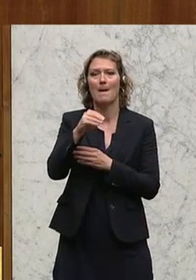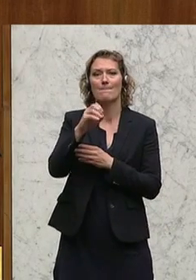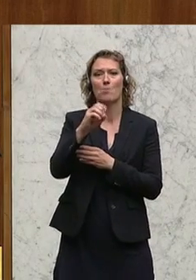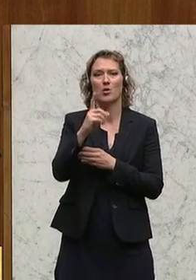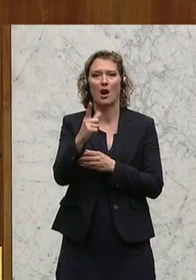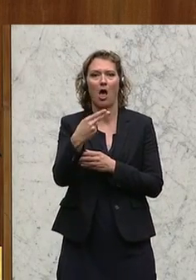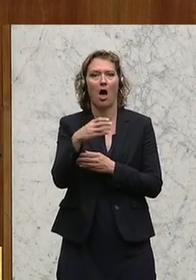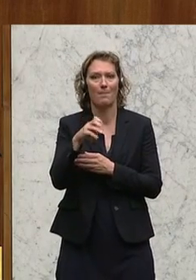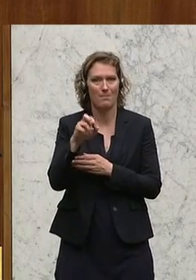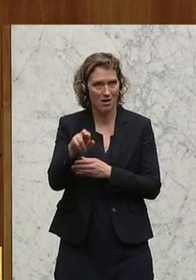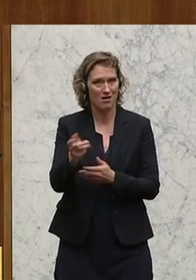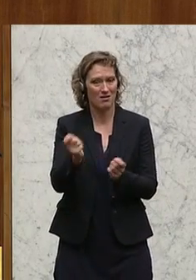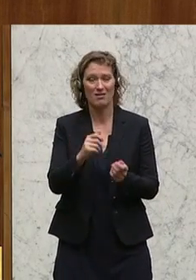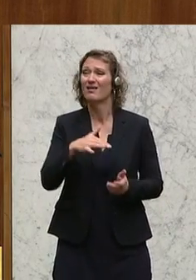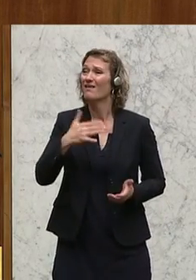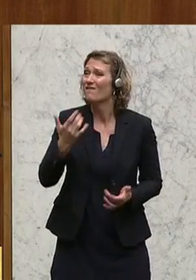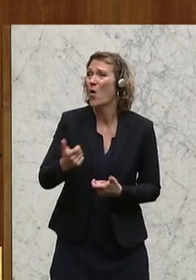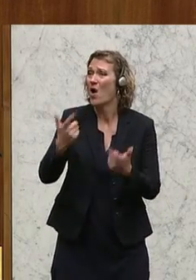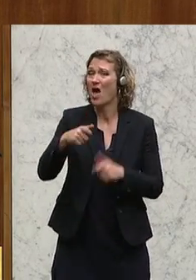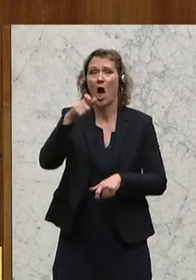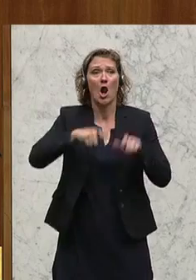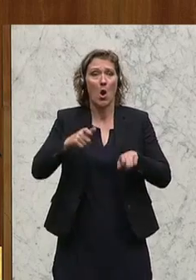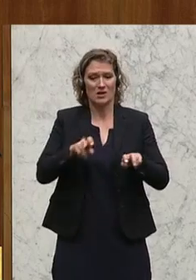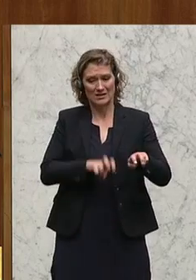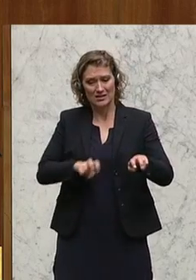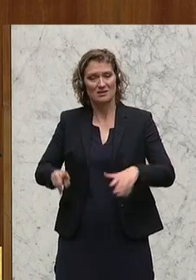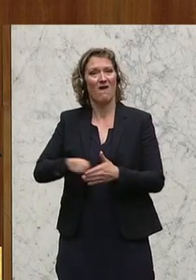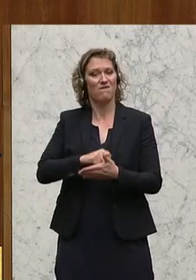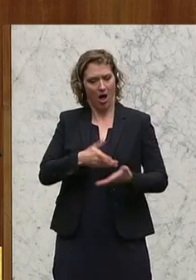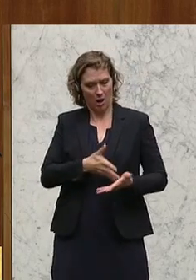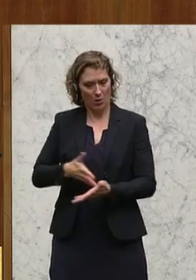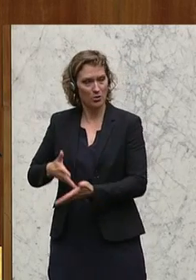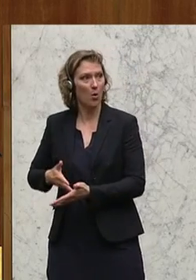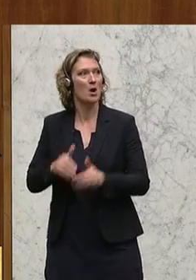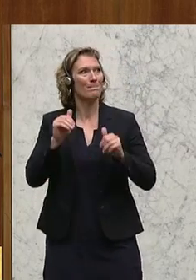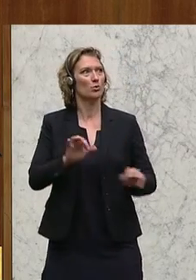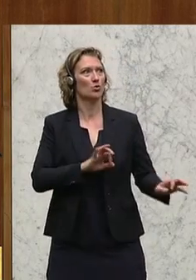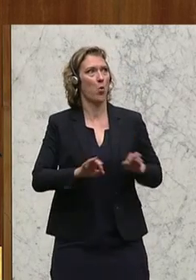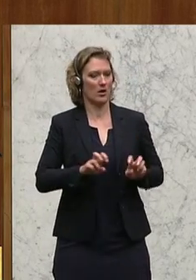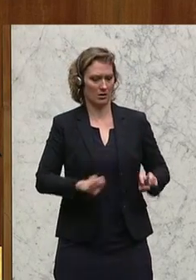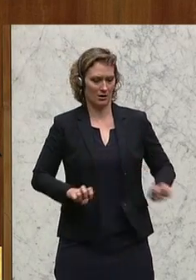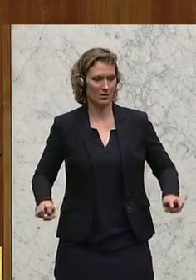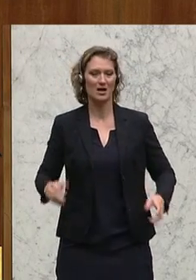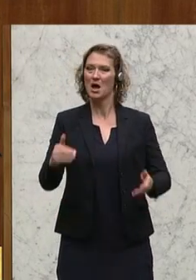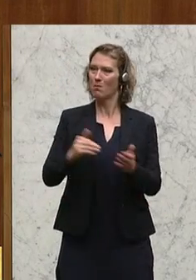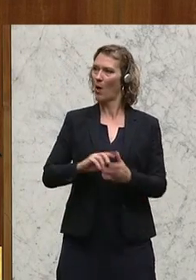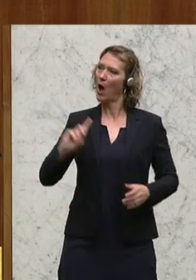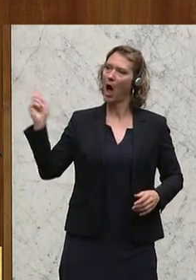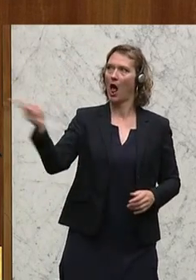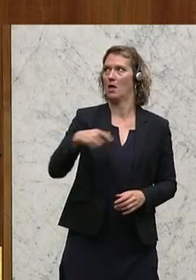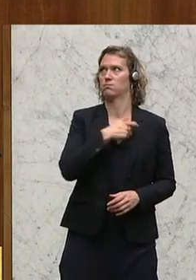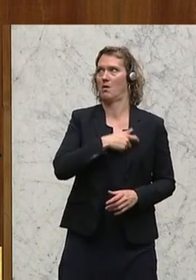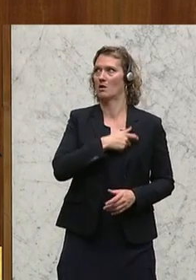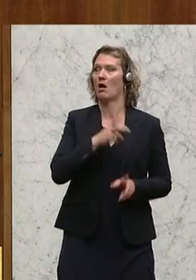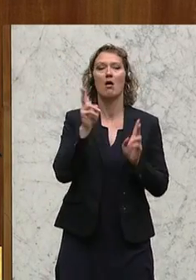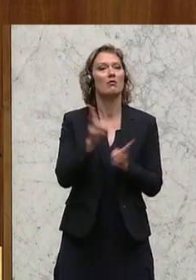lassen muss, wie man es schafft, dass man genügend Wahlbeisitzer hat. Denn die müssten ordnungsgemäß zusammengesetzt sein. Und da brauchen wir alle Parteien dazu. Und da